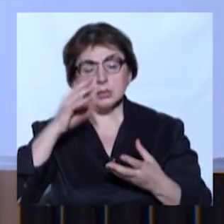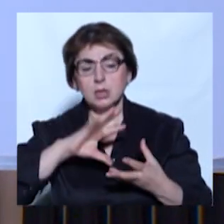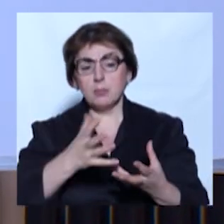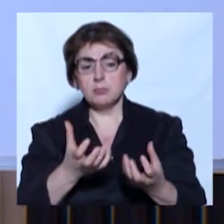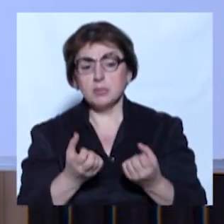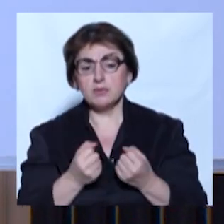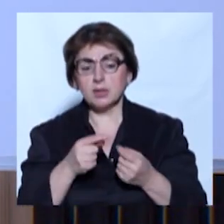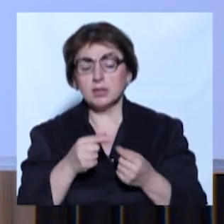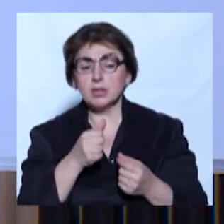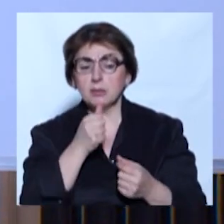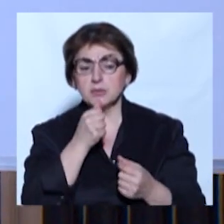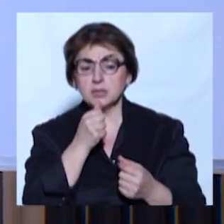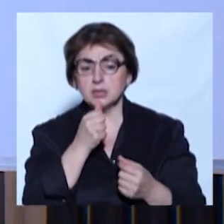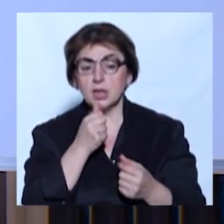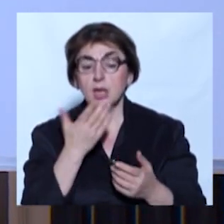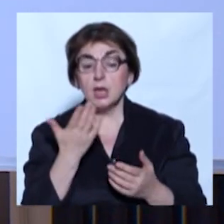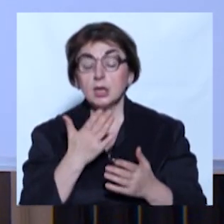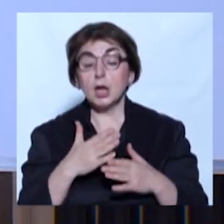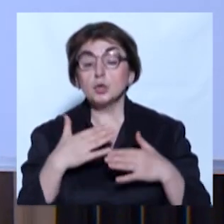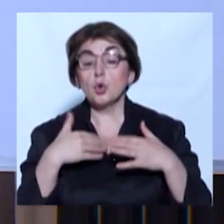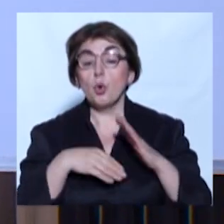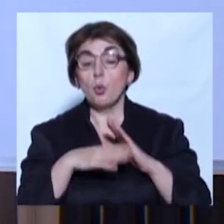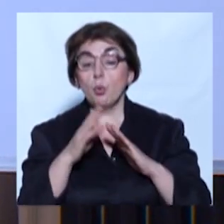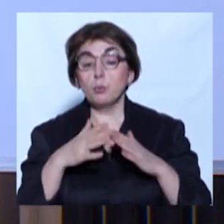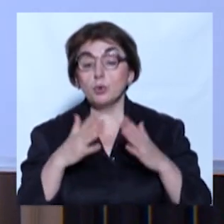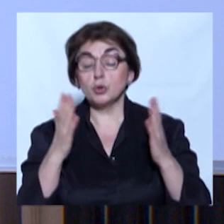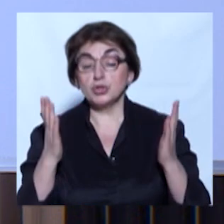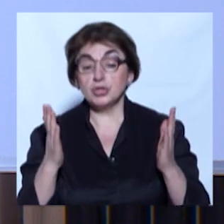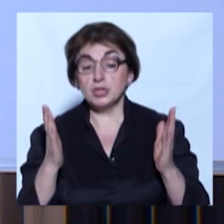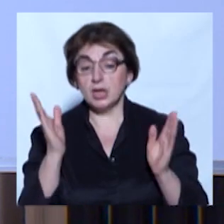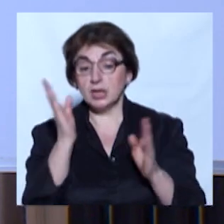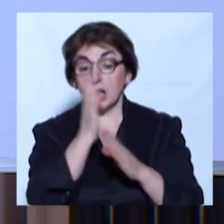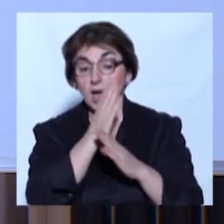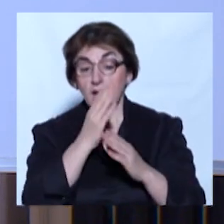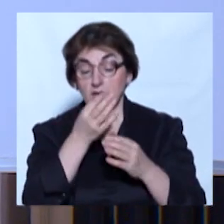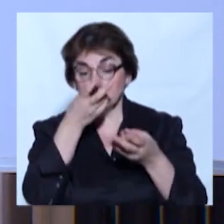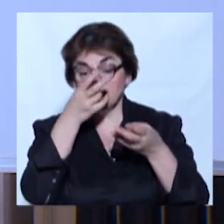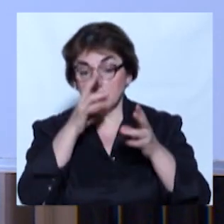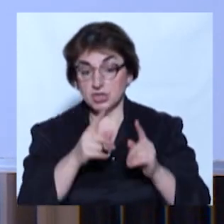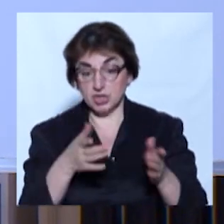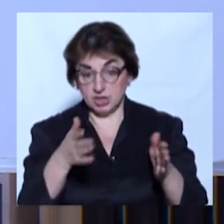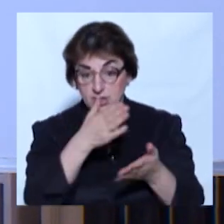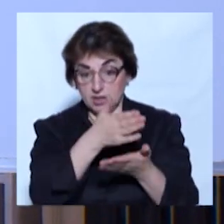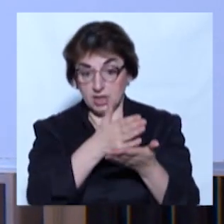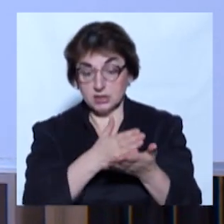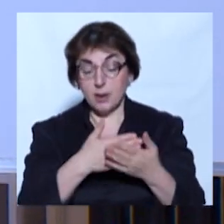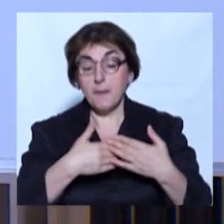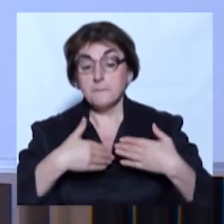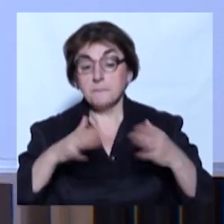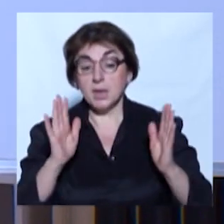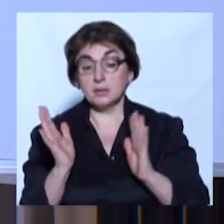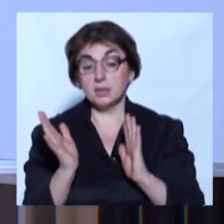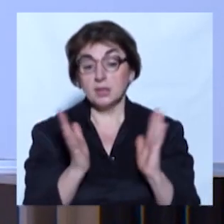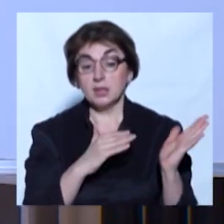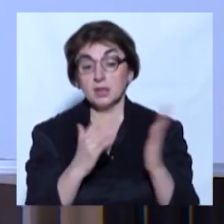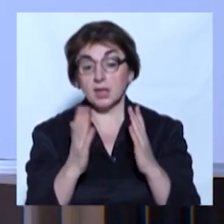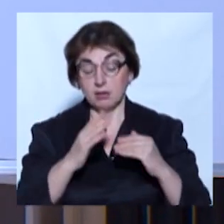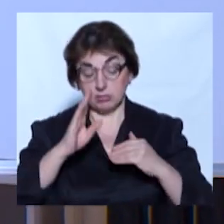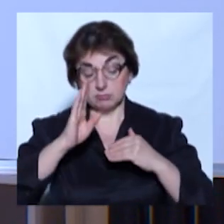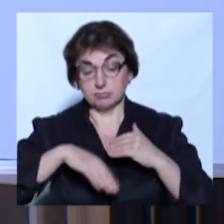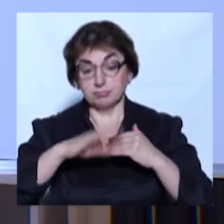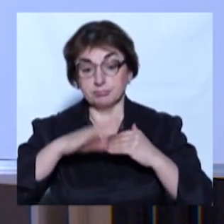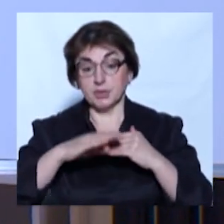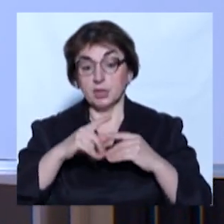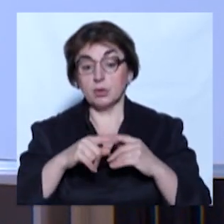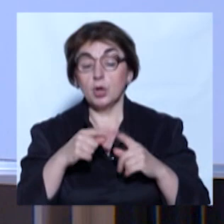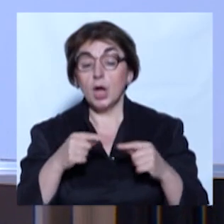ამ ცდიდან? Რაც უფრო დიდი ნაწილი იყო ჰაერში დარჩენილი, მით მეტად ირხეოდა გერის წყარო და რა თქმა